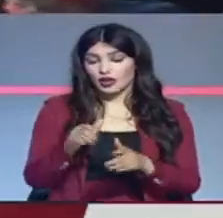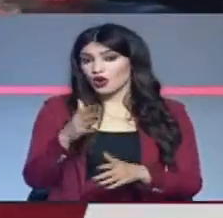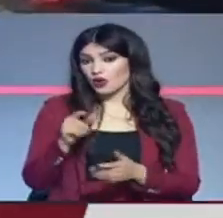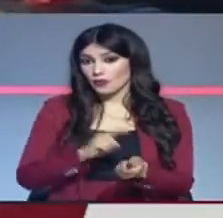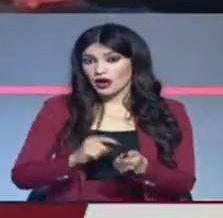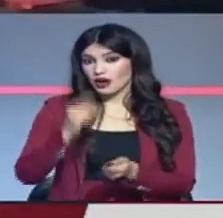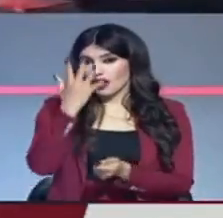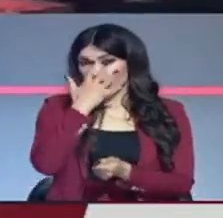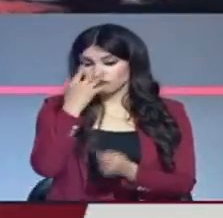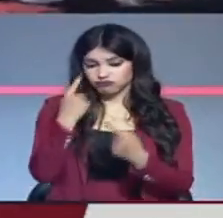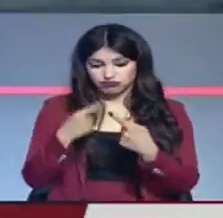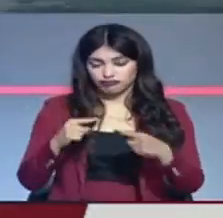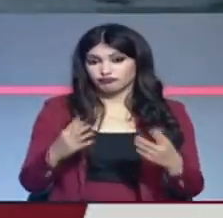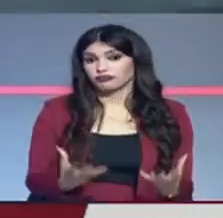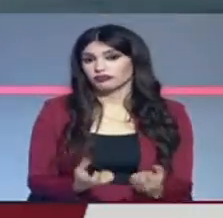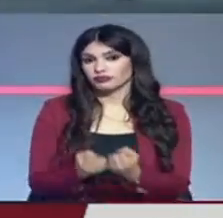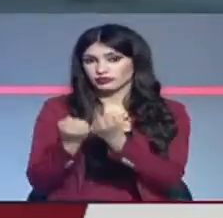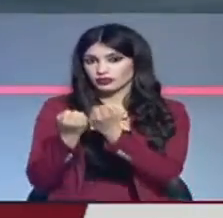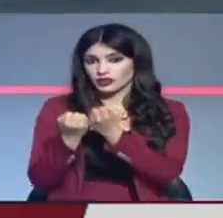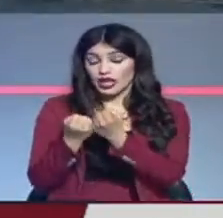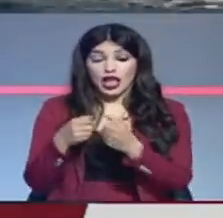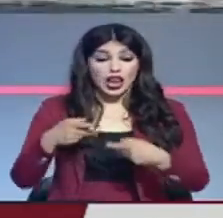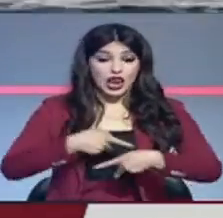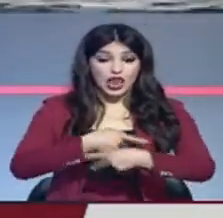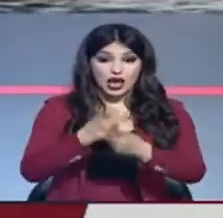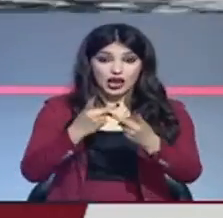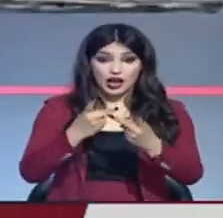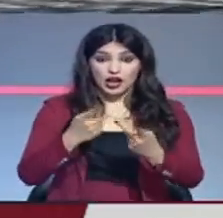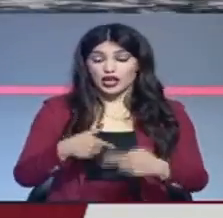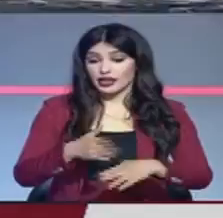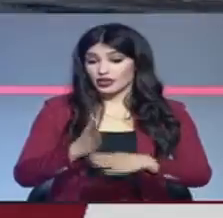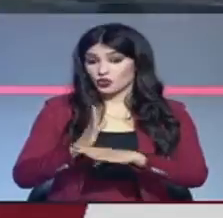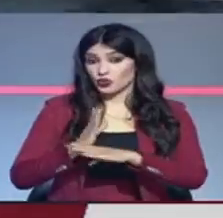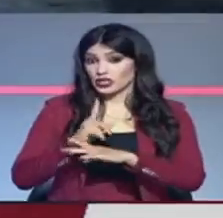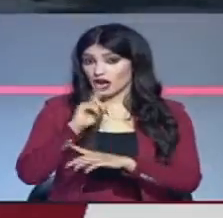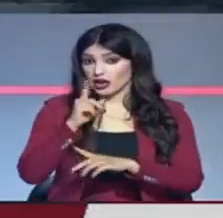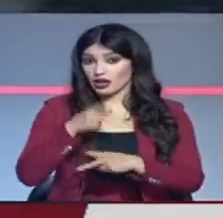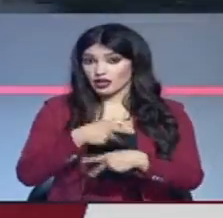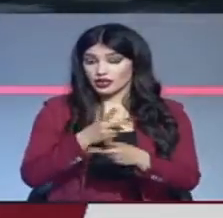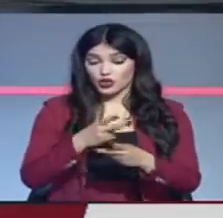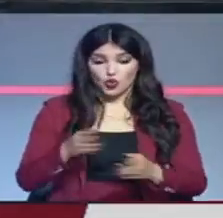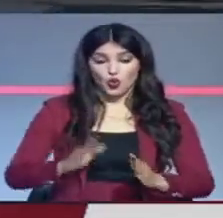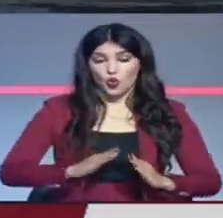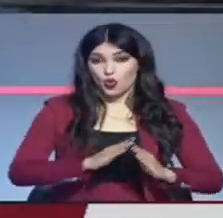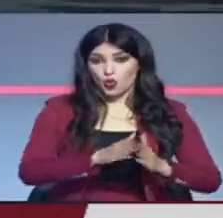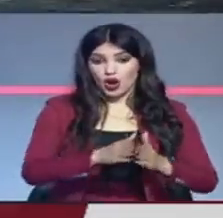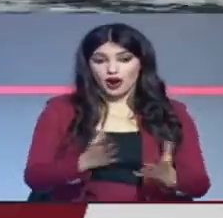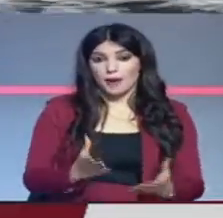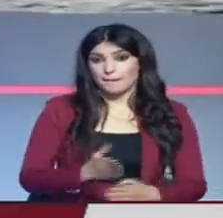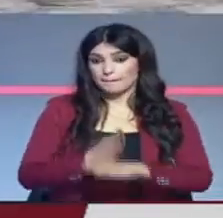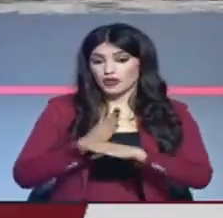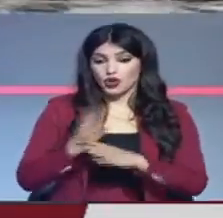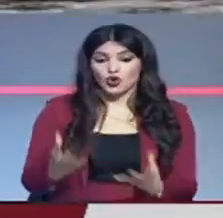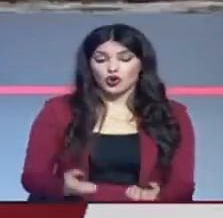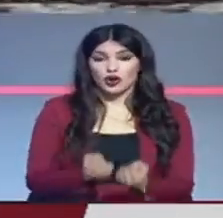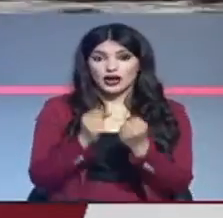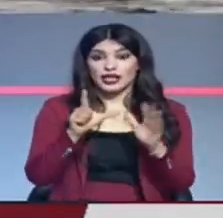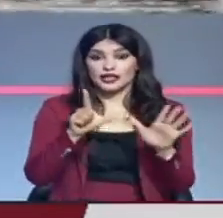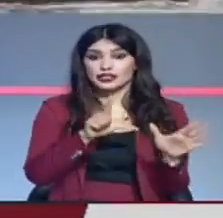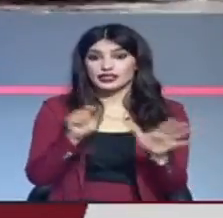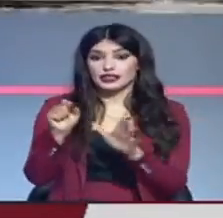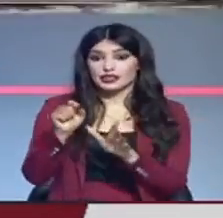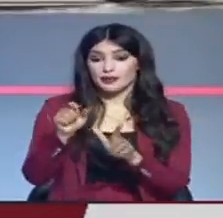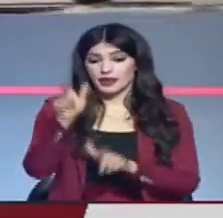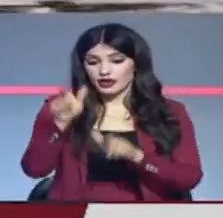مختلفه بلغ الوزاره جاء فيه ان وحده بحريه تابعه لجيش البحر كانت انقدت صباح اليوم سبعين مهاجر